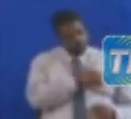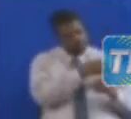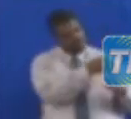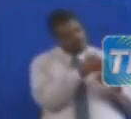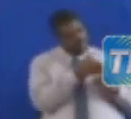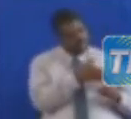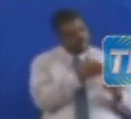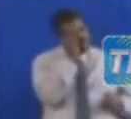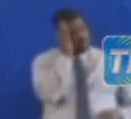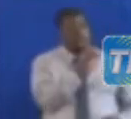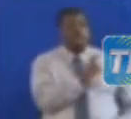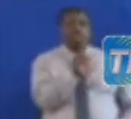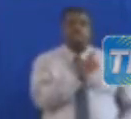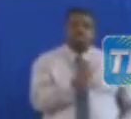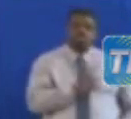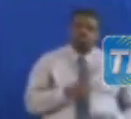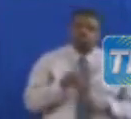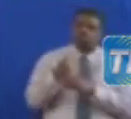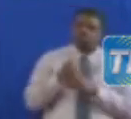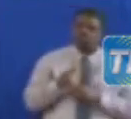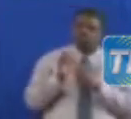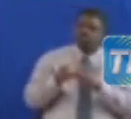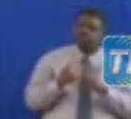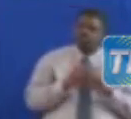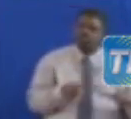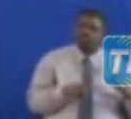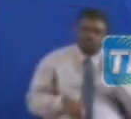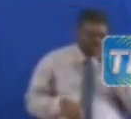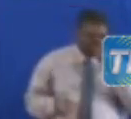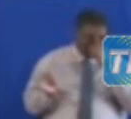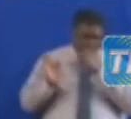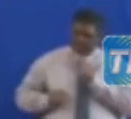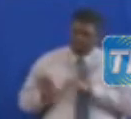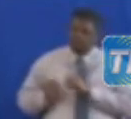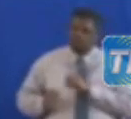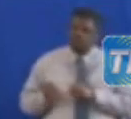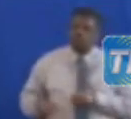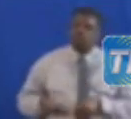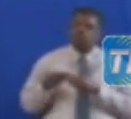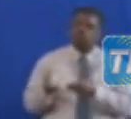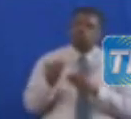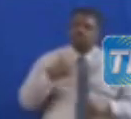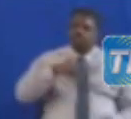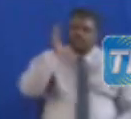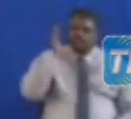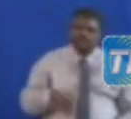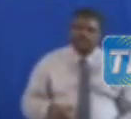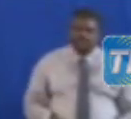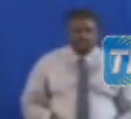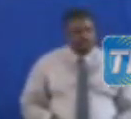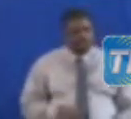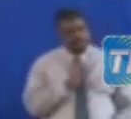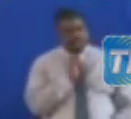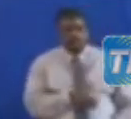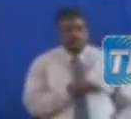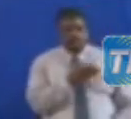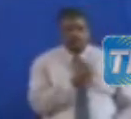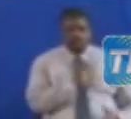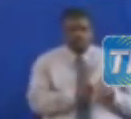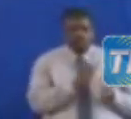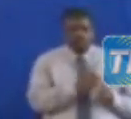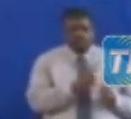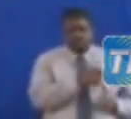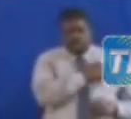mashirika yasiyokuwa ya kiserikali na makampuni mbalimbali kwa michango yao ambayo wamekuwa kitoa kwa serikali. Mheshimiwa Spika, ofisi ya